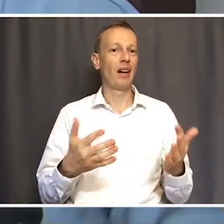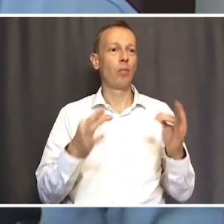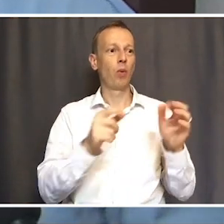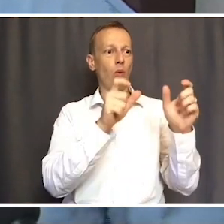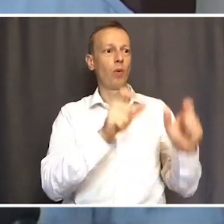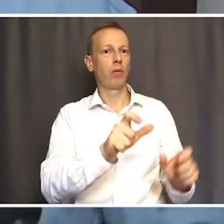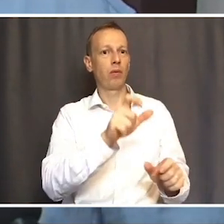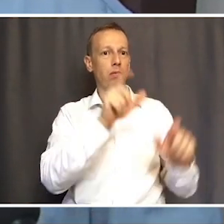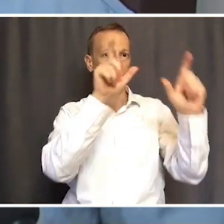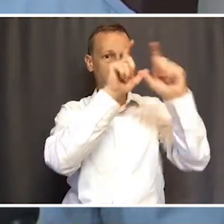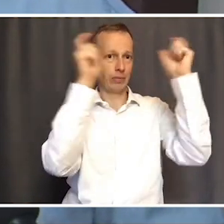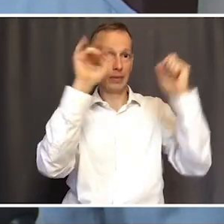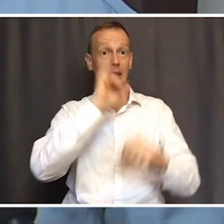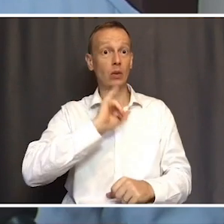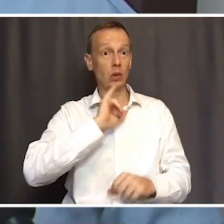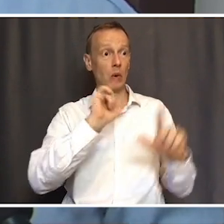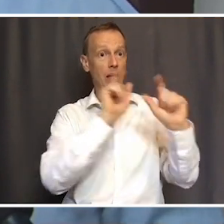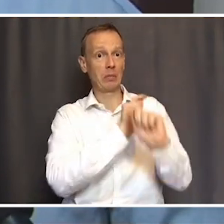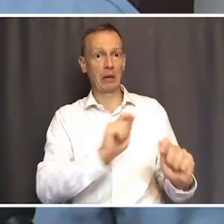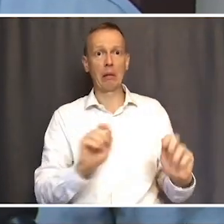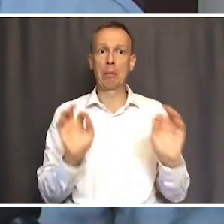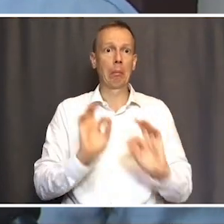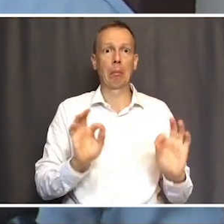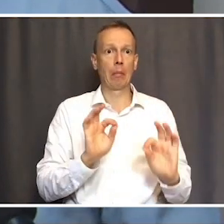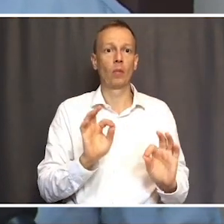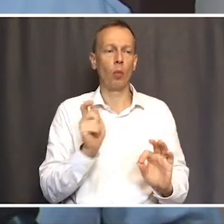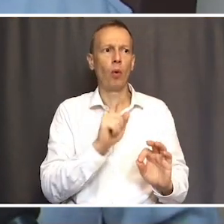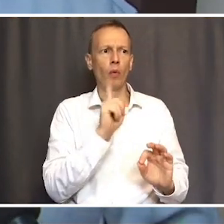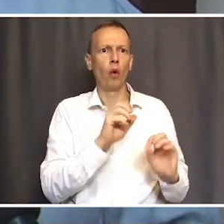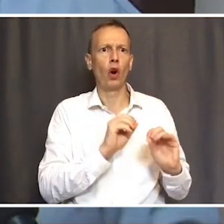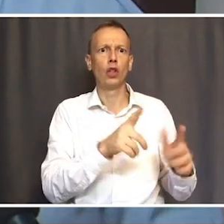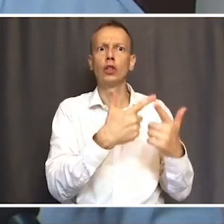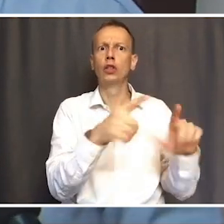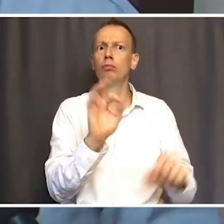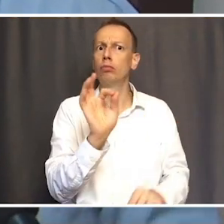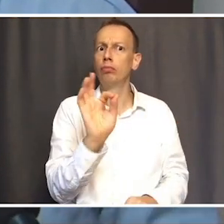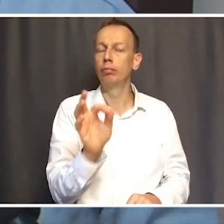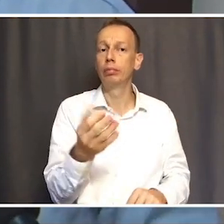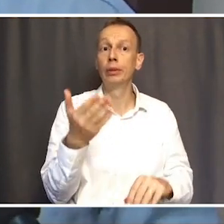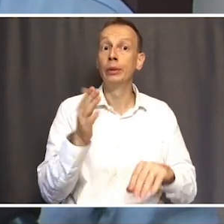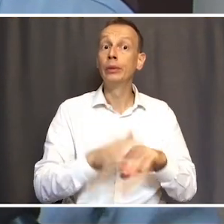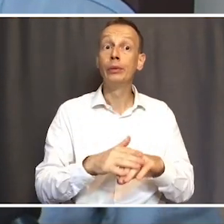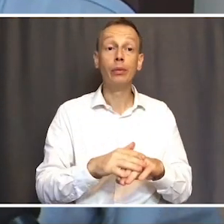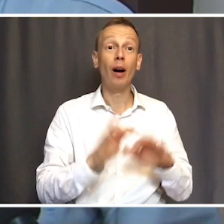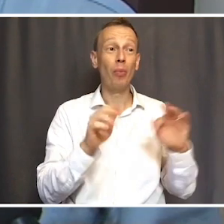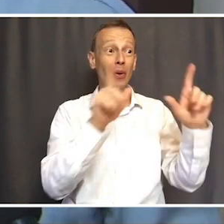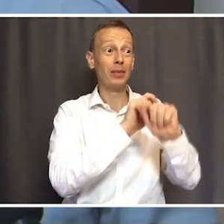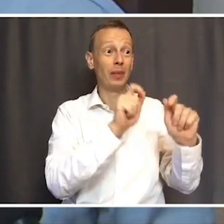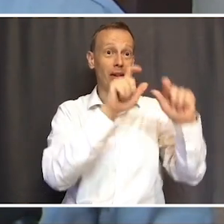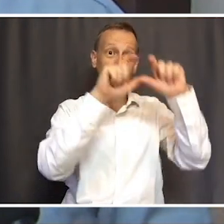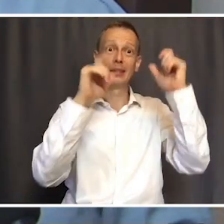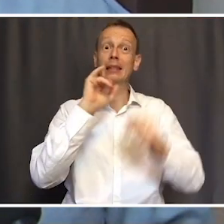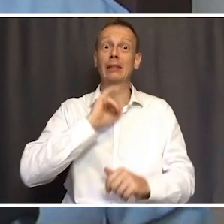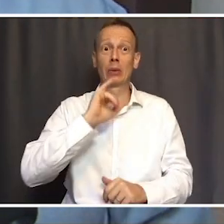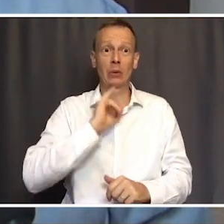que la présomption d'innocence devait permettre à messieurs Ramel et Barbion de rester en liberté.